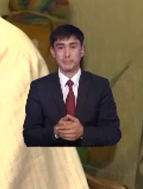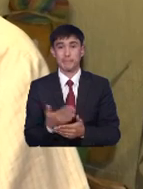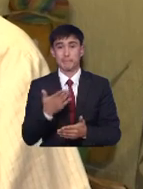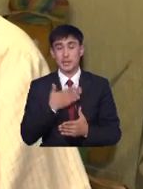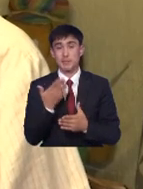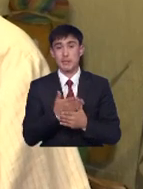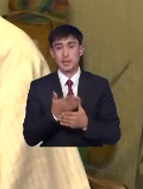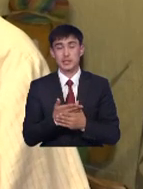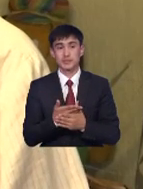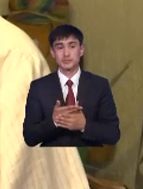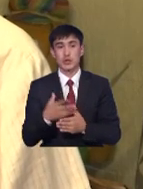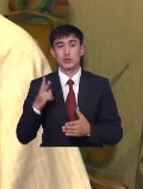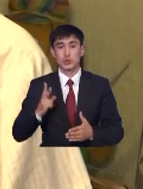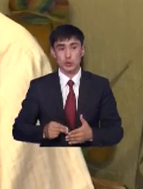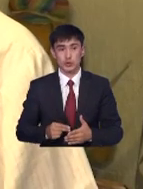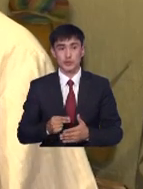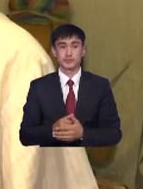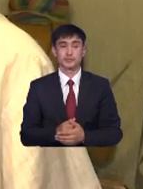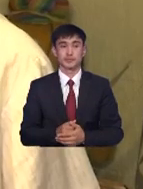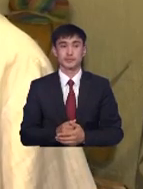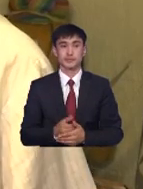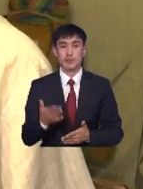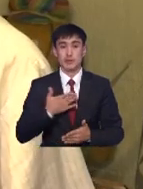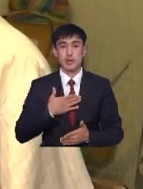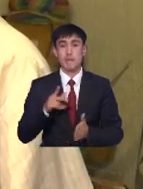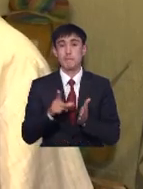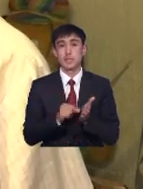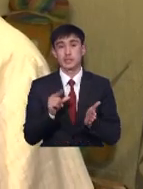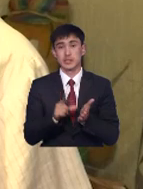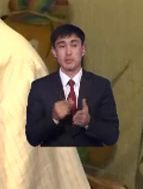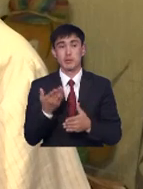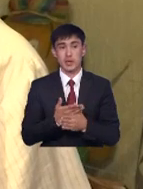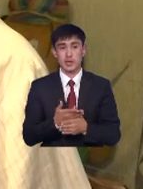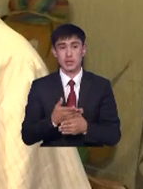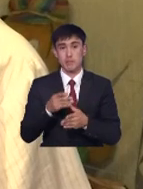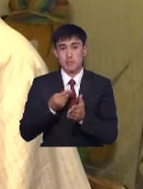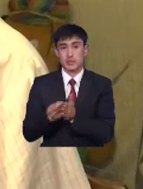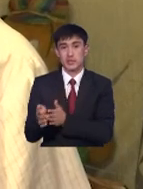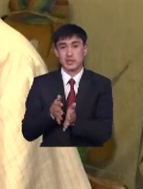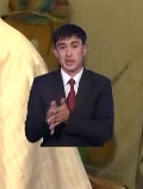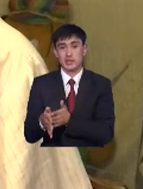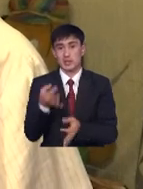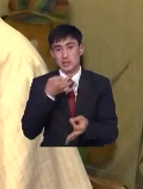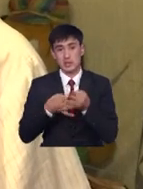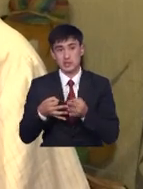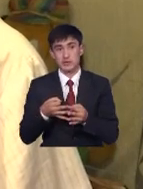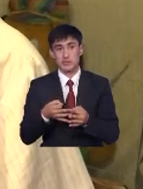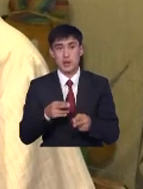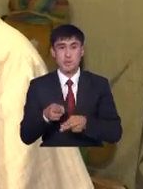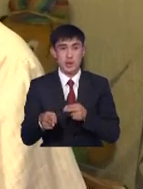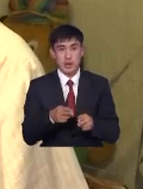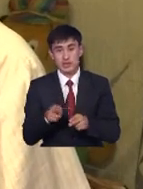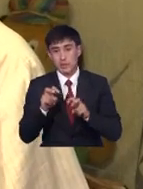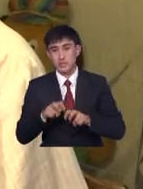помогала например дочь моя пенсия помогала вся улетала туда по операция по